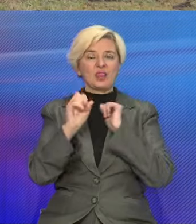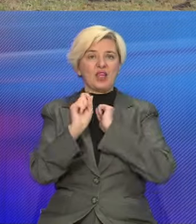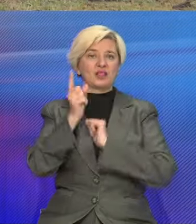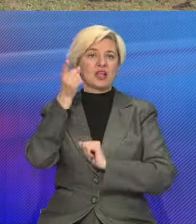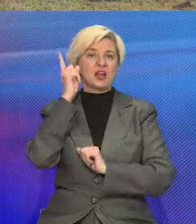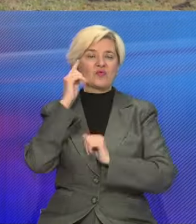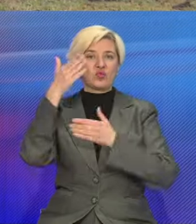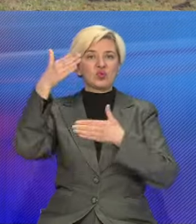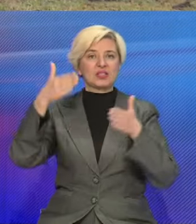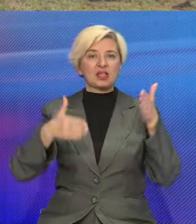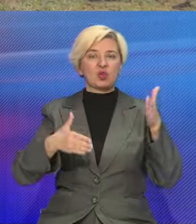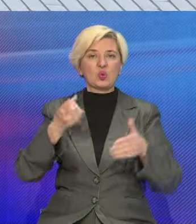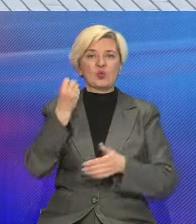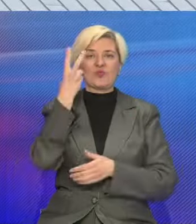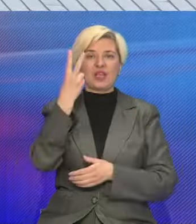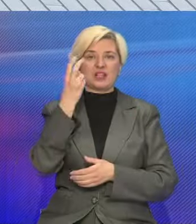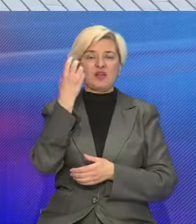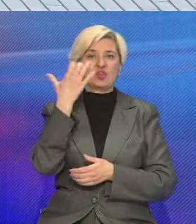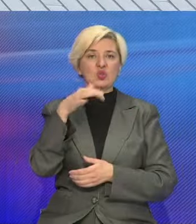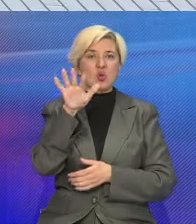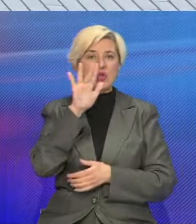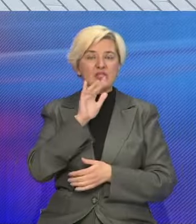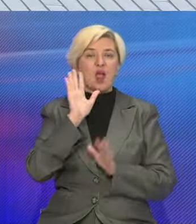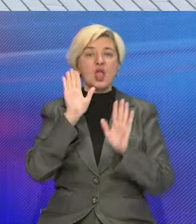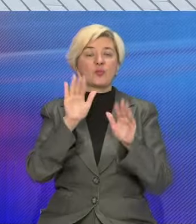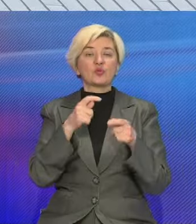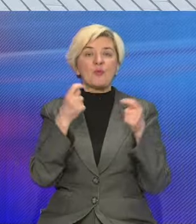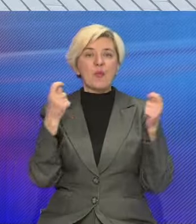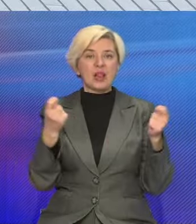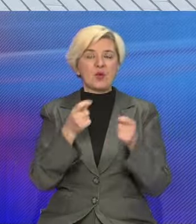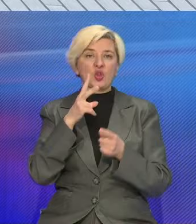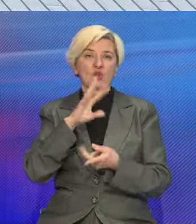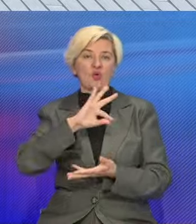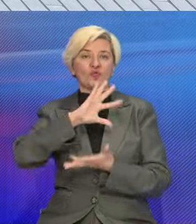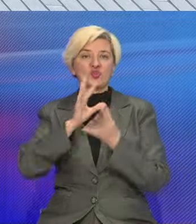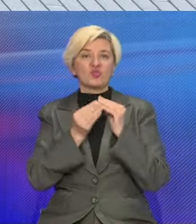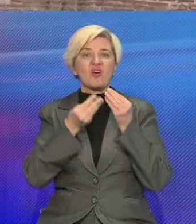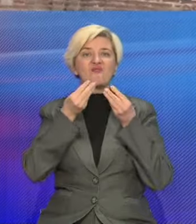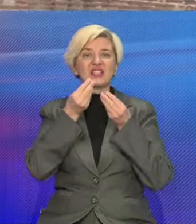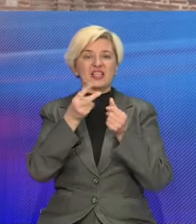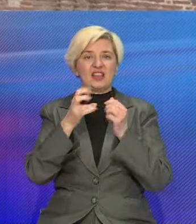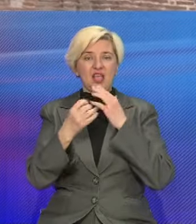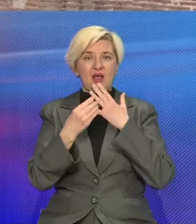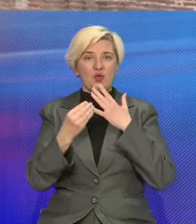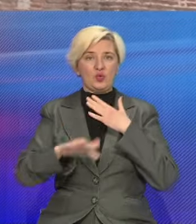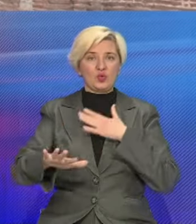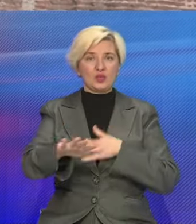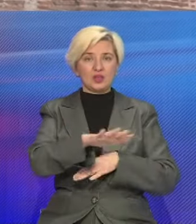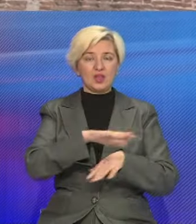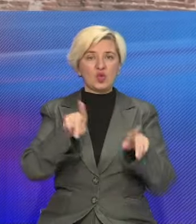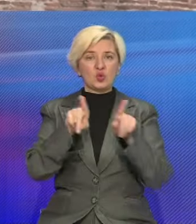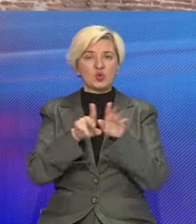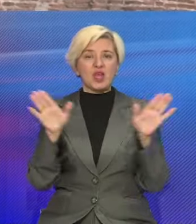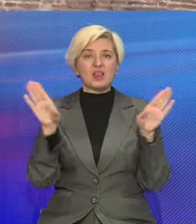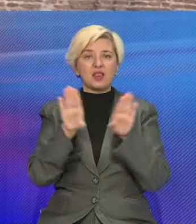-го столетия. И пусть маломальська, но все же воздействие на грунты тоже ми таким образом